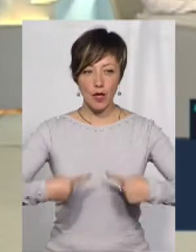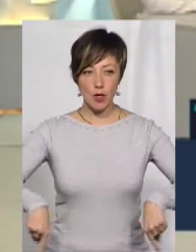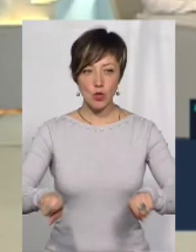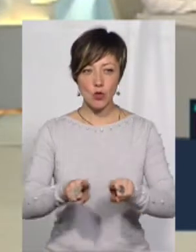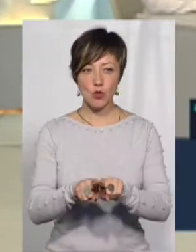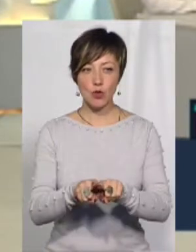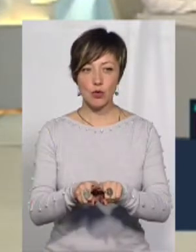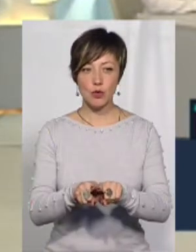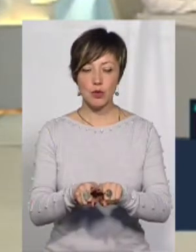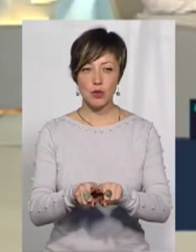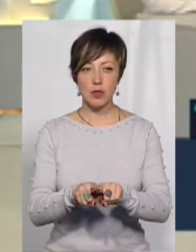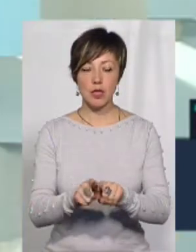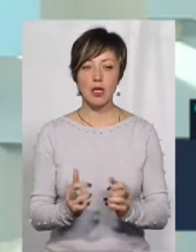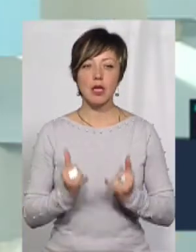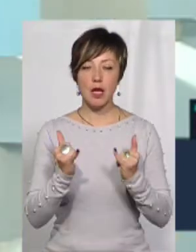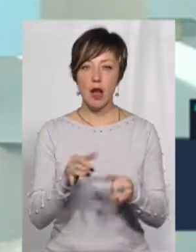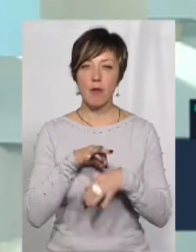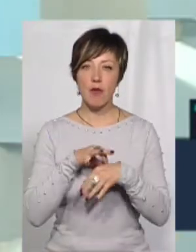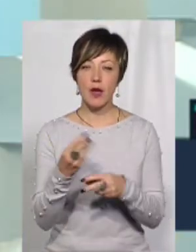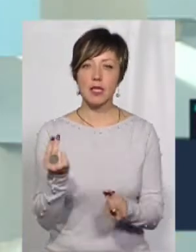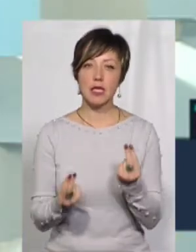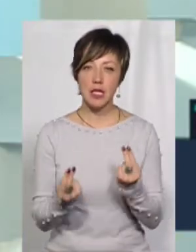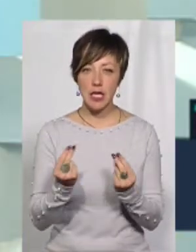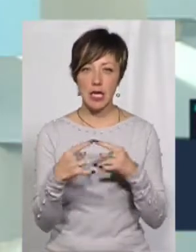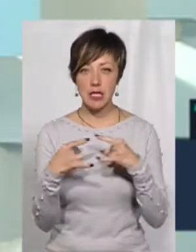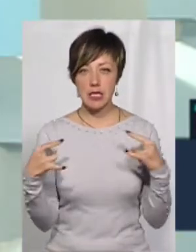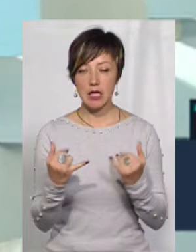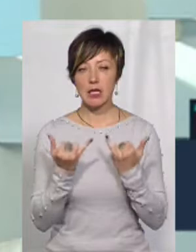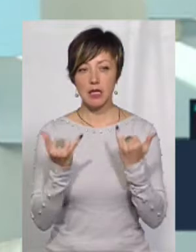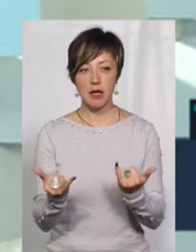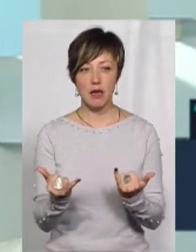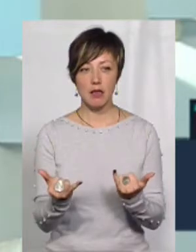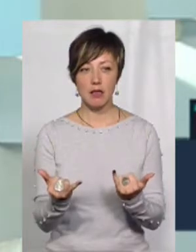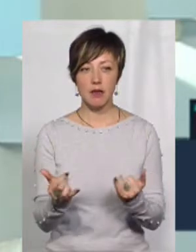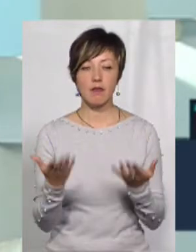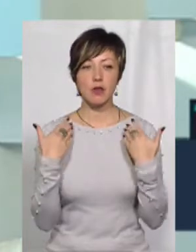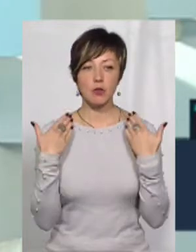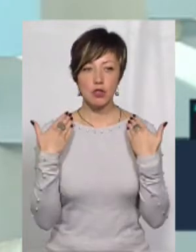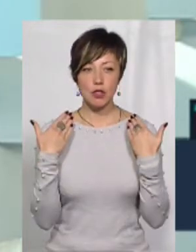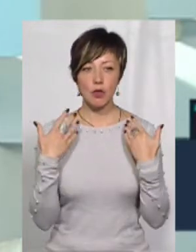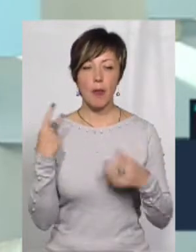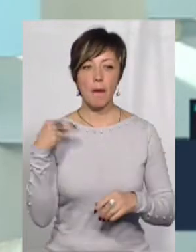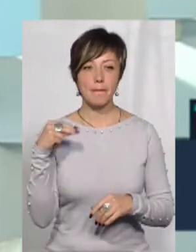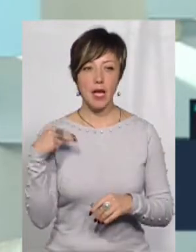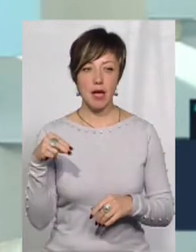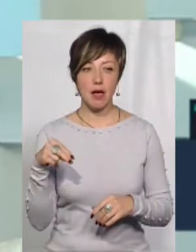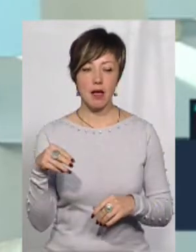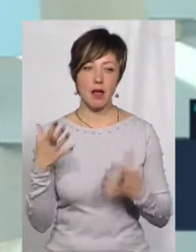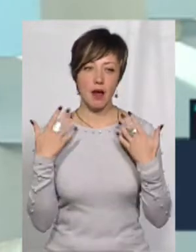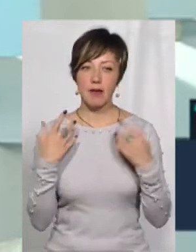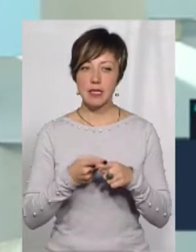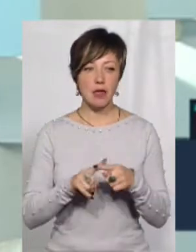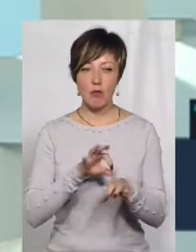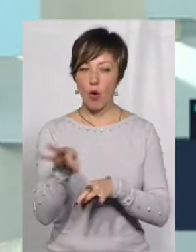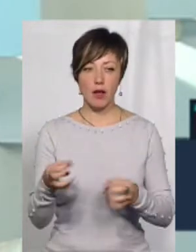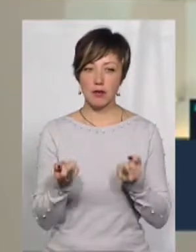зону для проведення ігор настільних, для відпочинку на перервах. Цей проєкт не